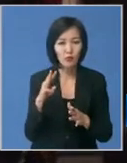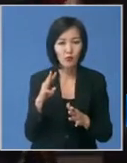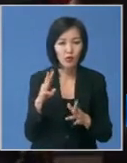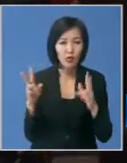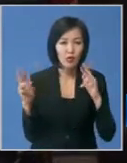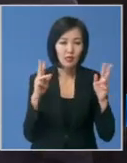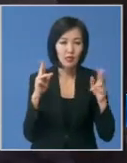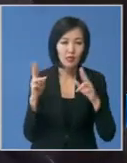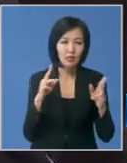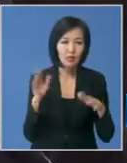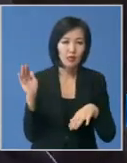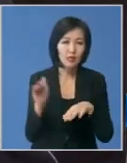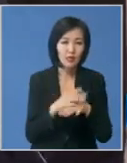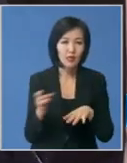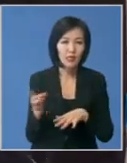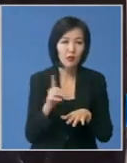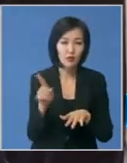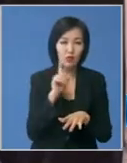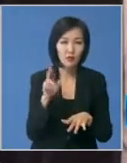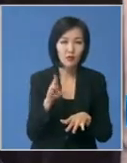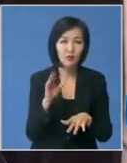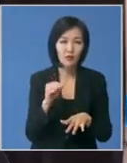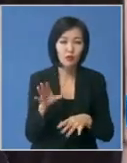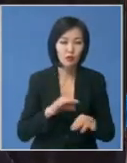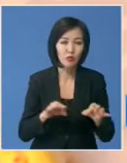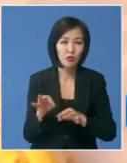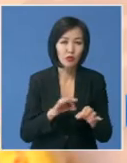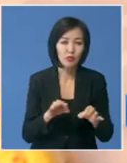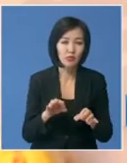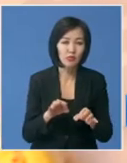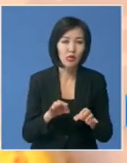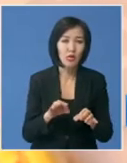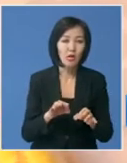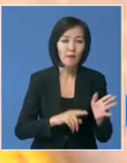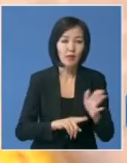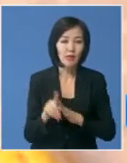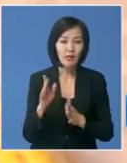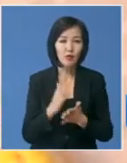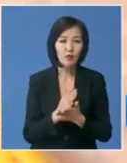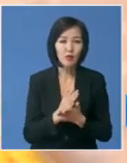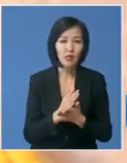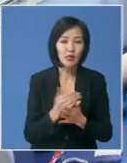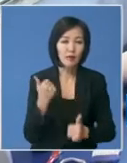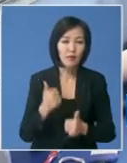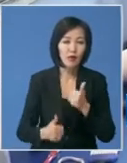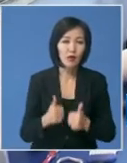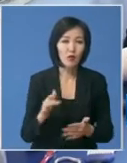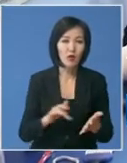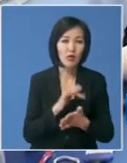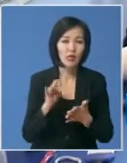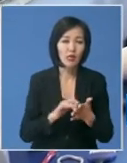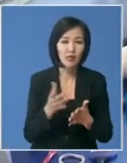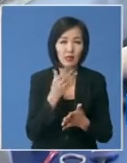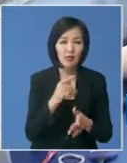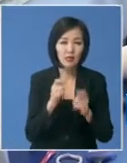берді. Игілікті іс республикалық жас проект жобасы негізінде қолға алынып отыр. Жас кәсіпкерлер сол байқауға қалалықтарға әдемілік сыйлы атты бизнес